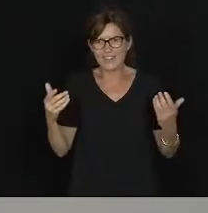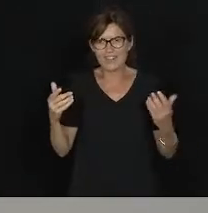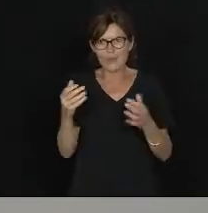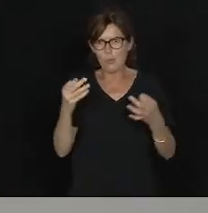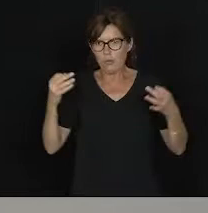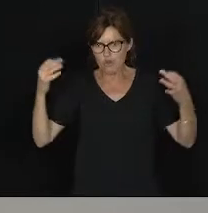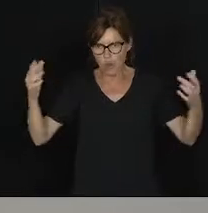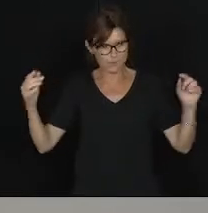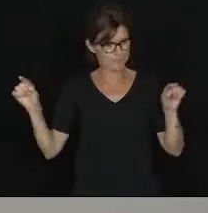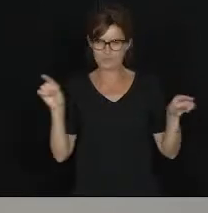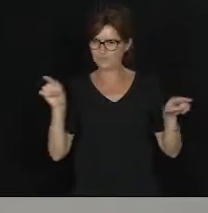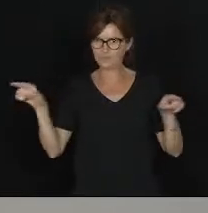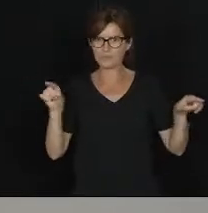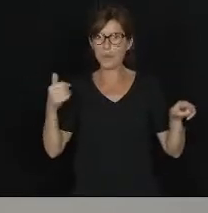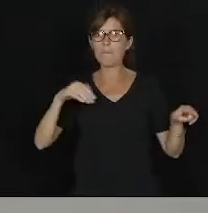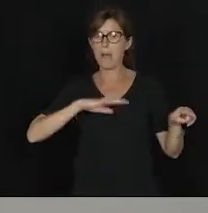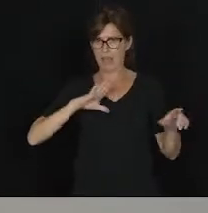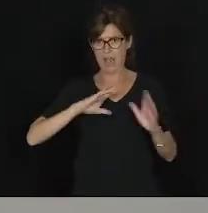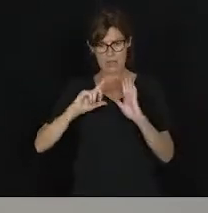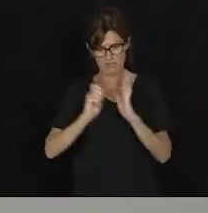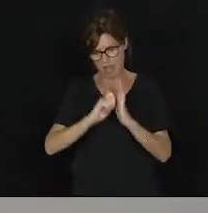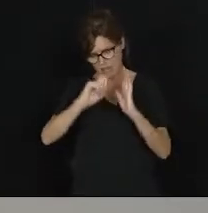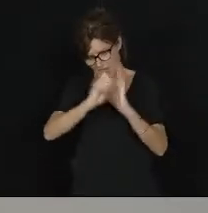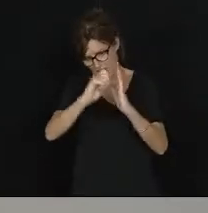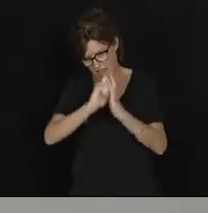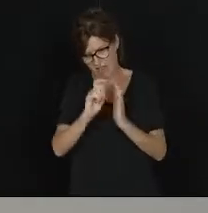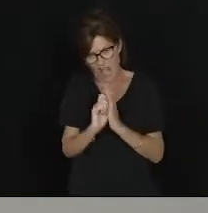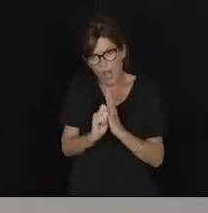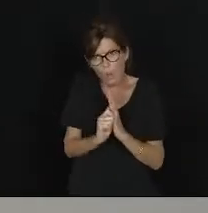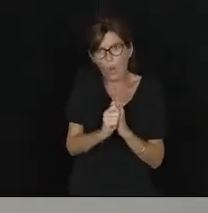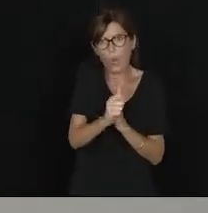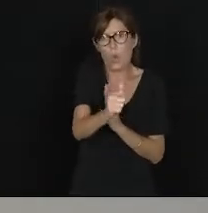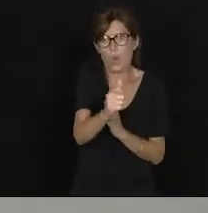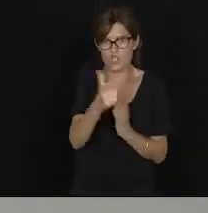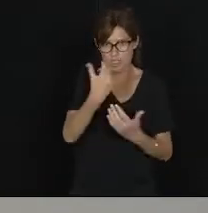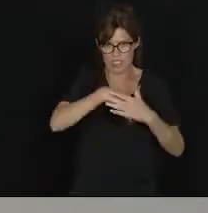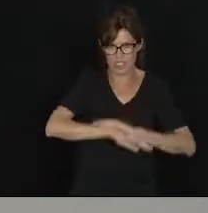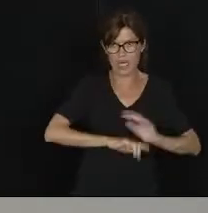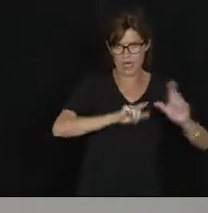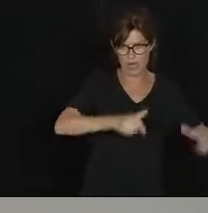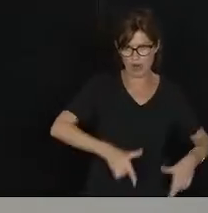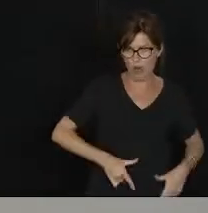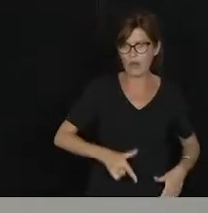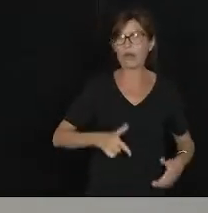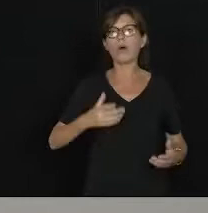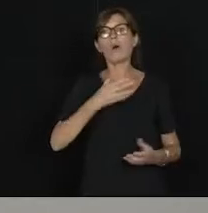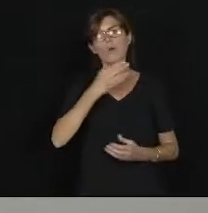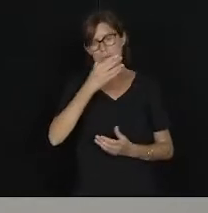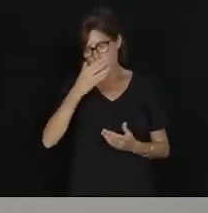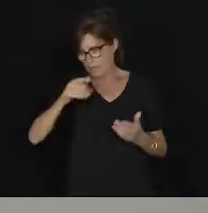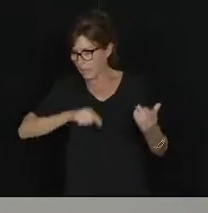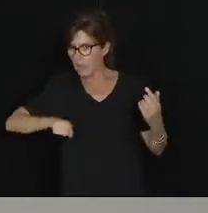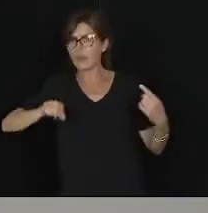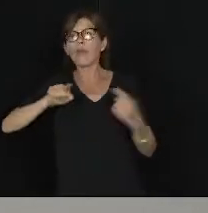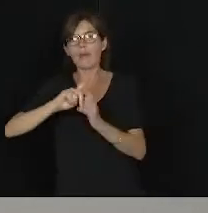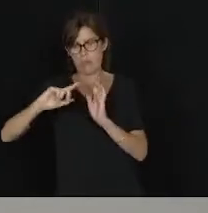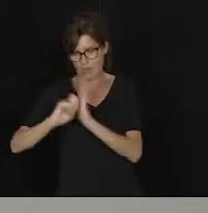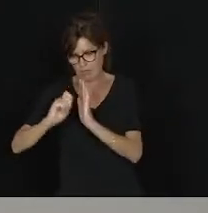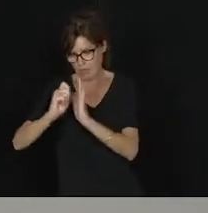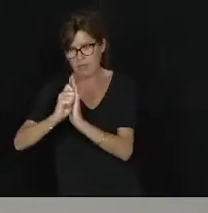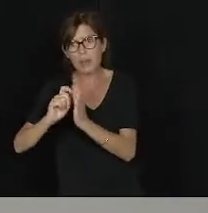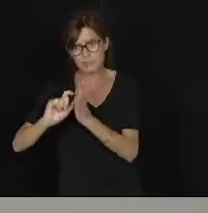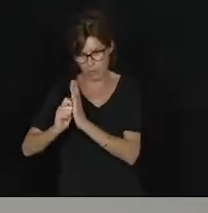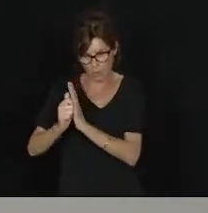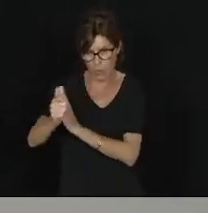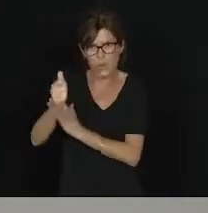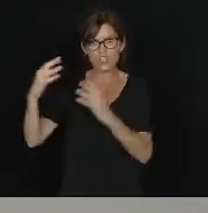chronologie reliant les grandes réformes scolaires européennes et les expériences de guerre. Hein, nos propres lois scolaires ici en France de